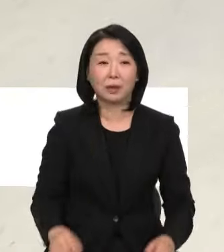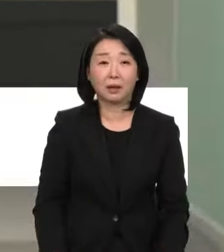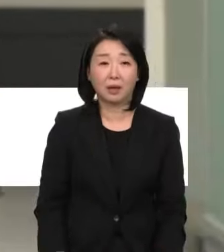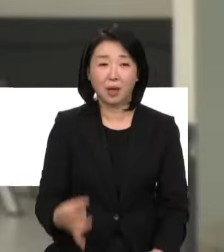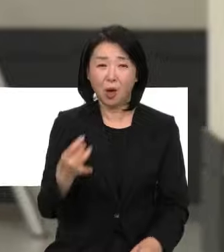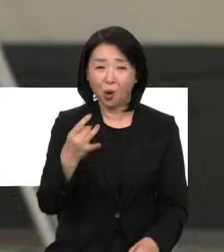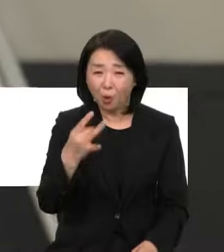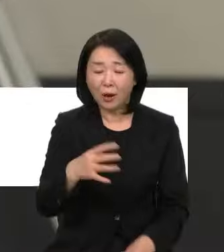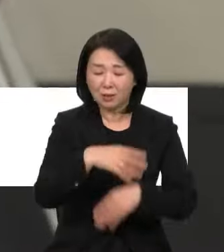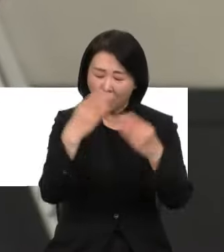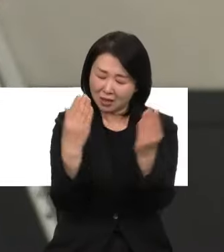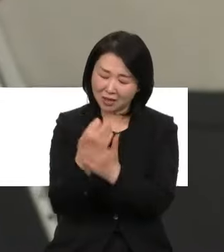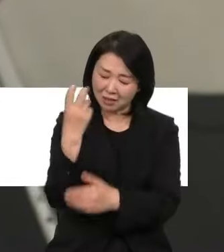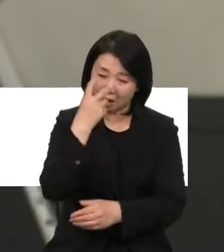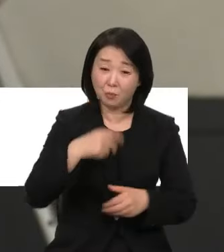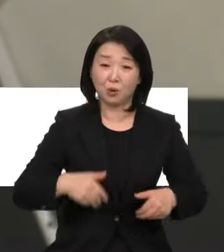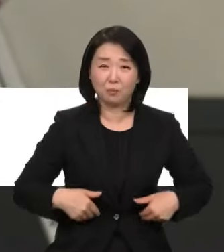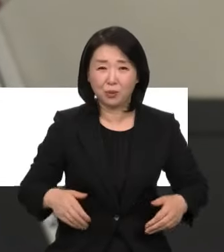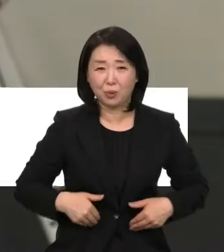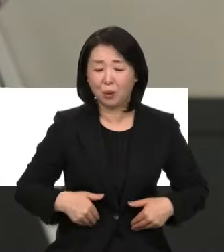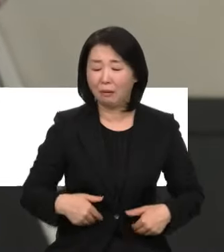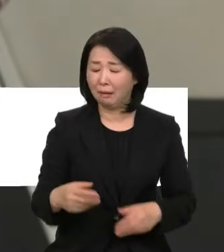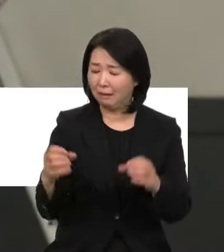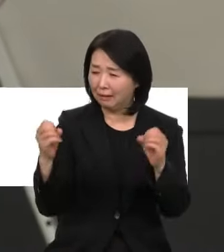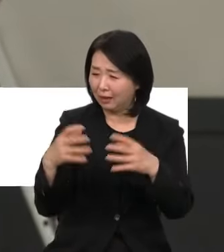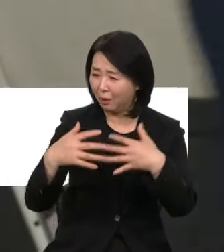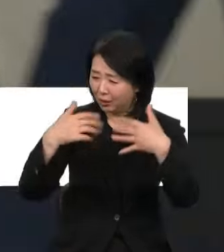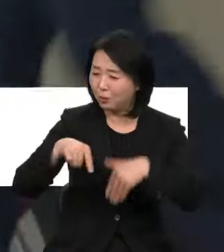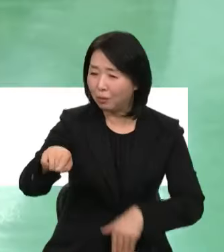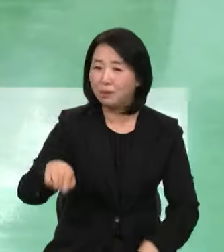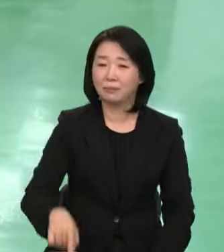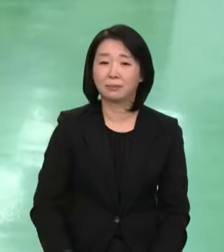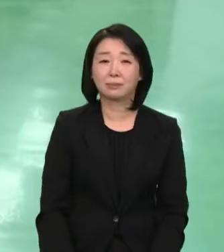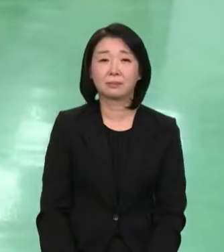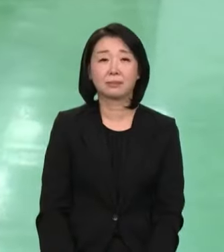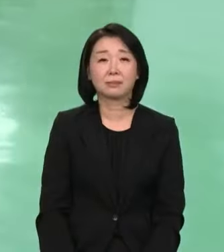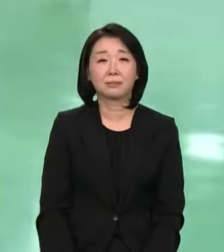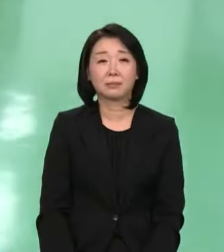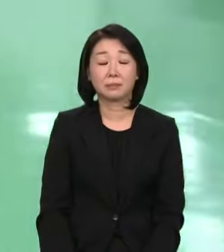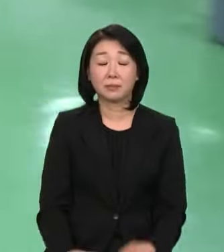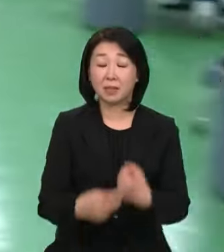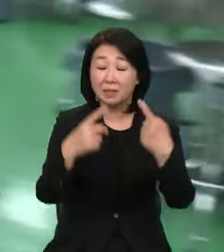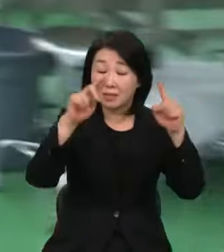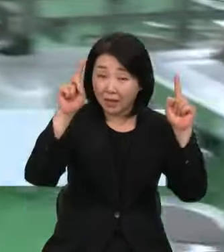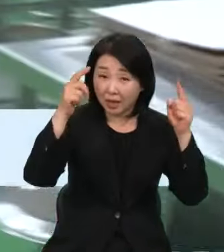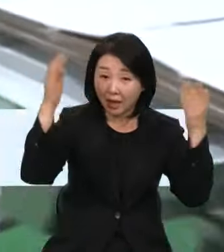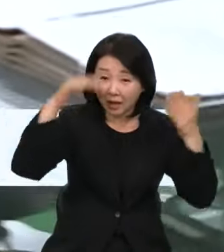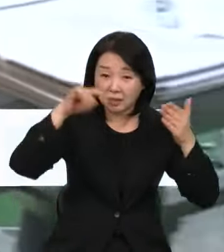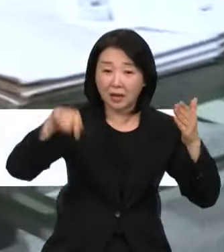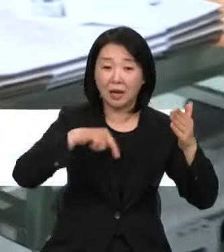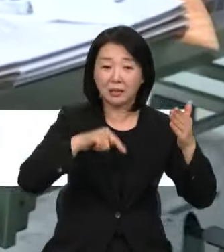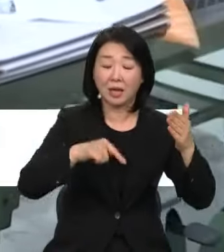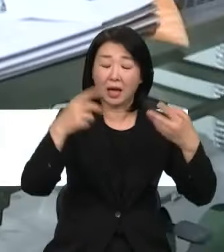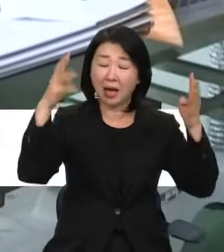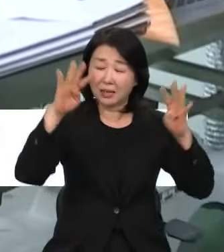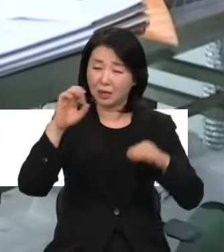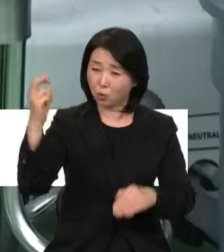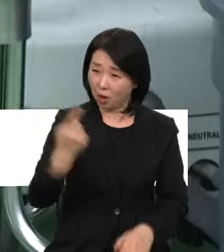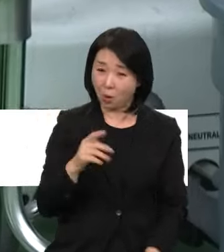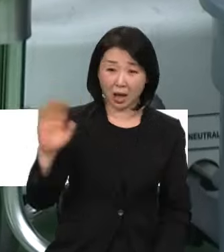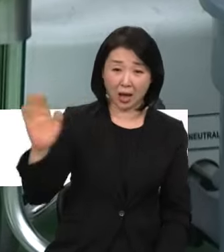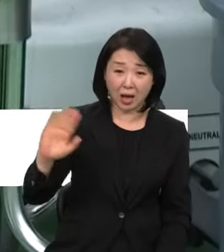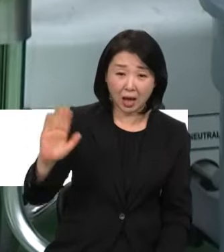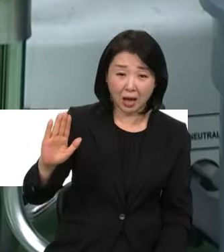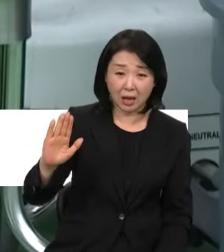원점 재검토가 최소한의 대화 가능한 조건이에요. 이게 의대생 사이에선 학생들이 계속 돌아오지